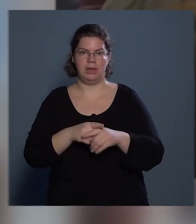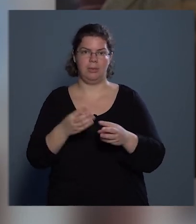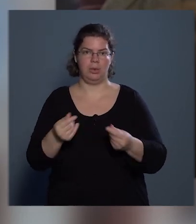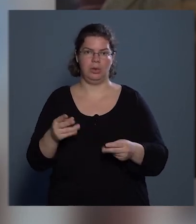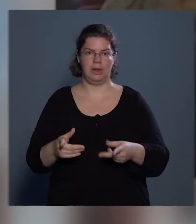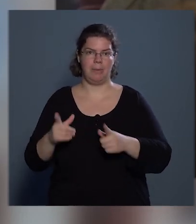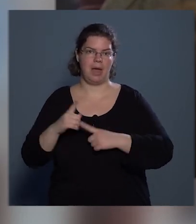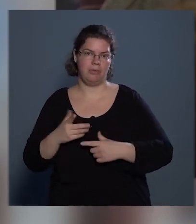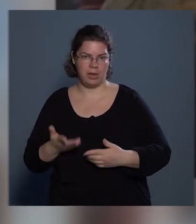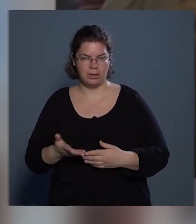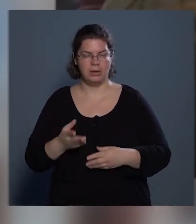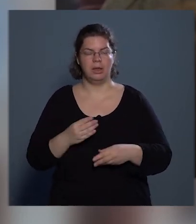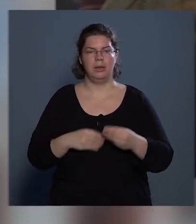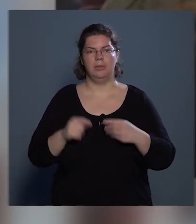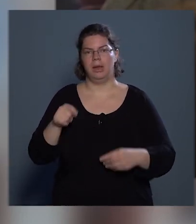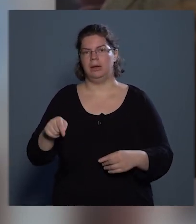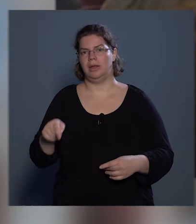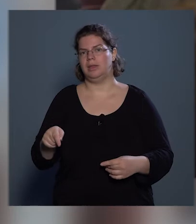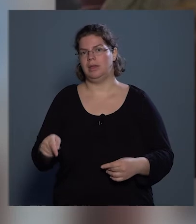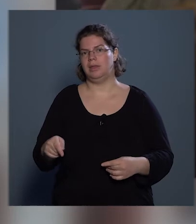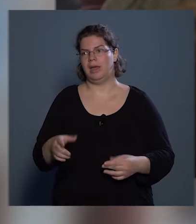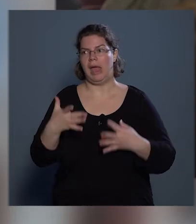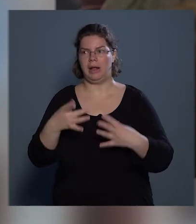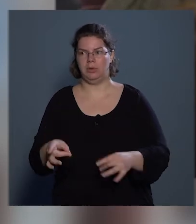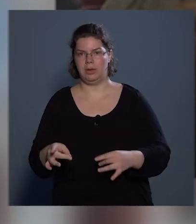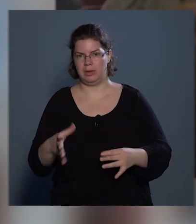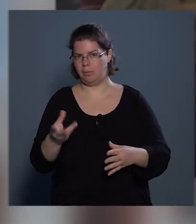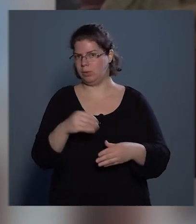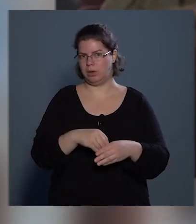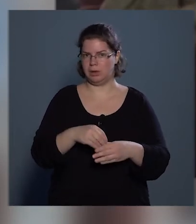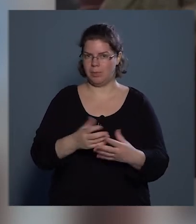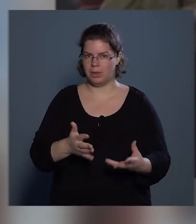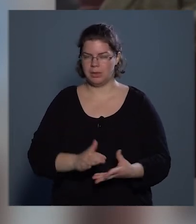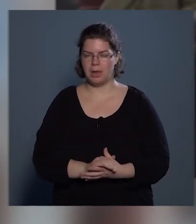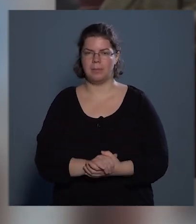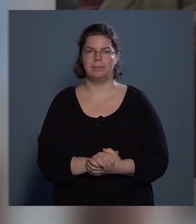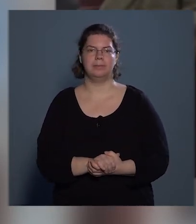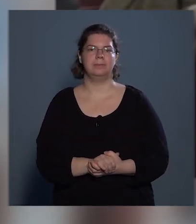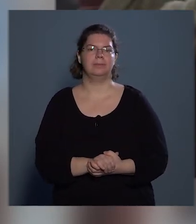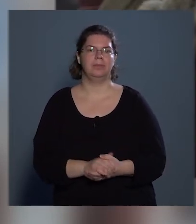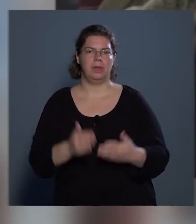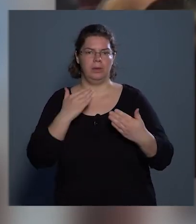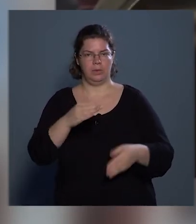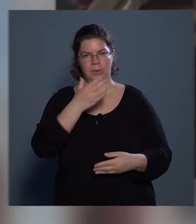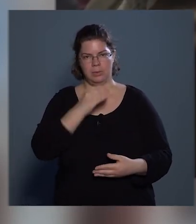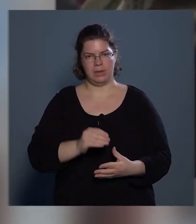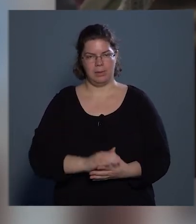hiszen az elköteleződés nem tartalmazza. Köszönöm szépen.